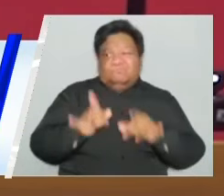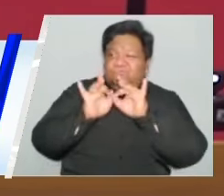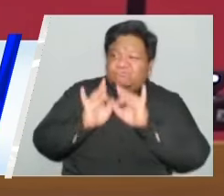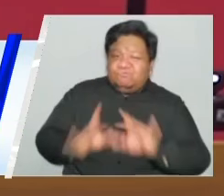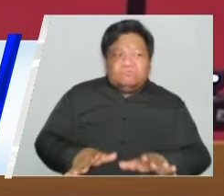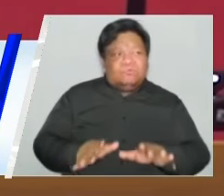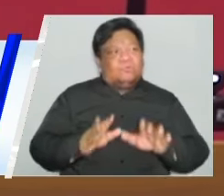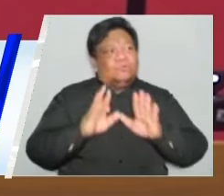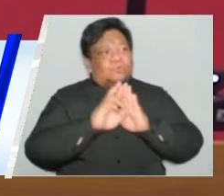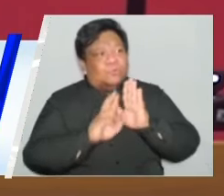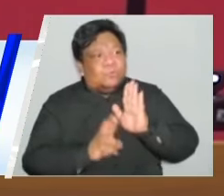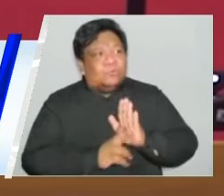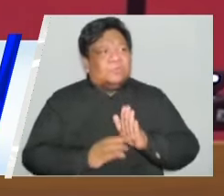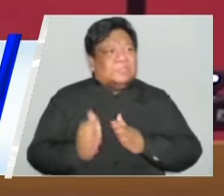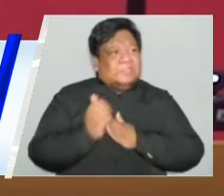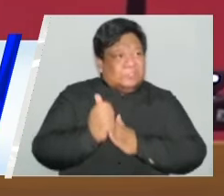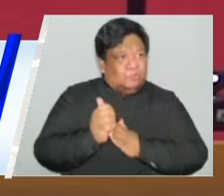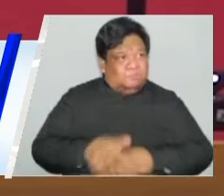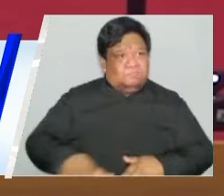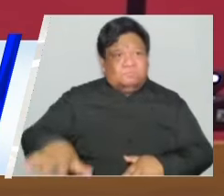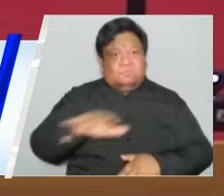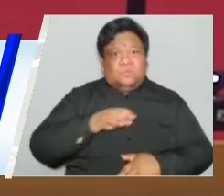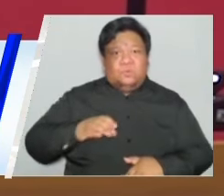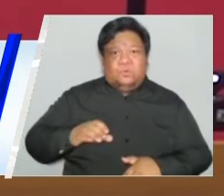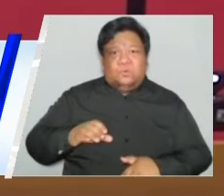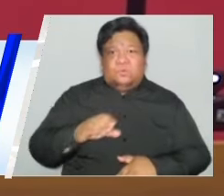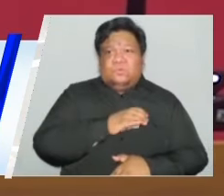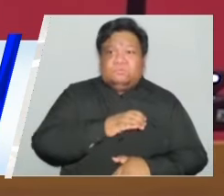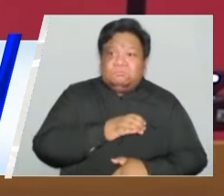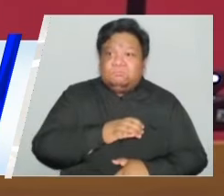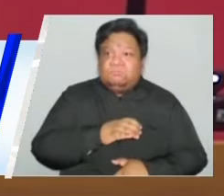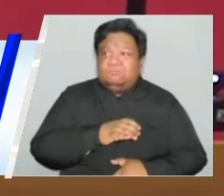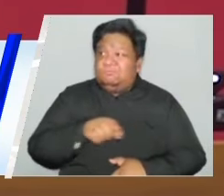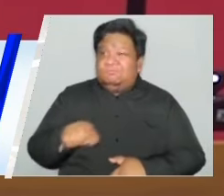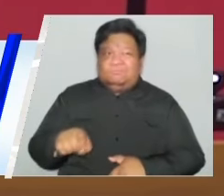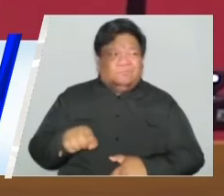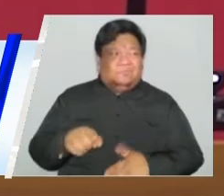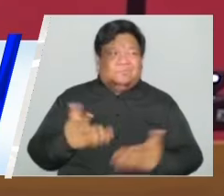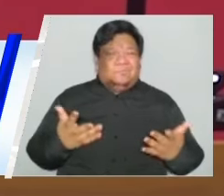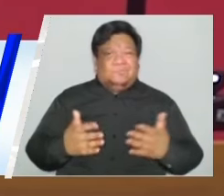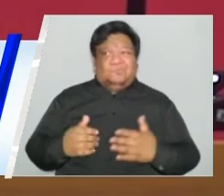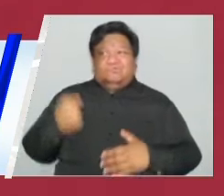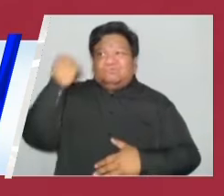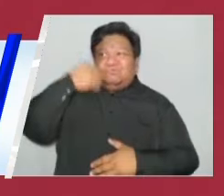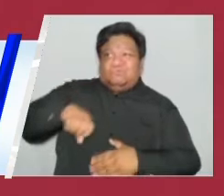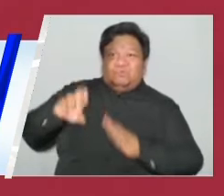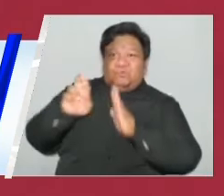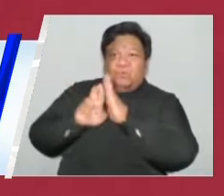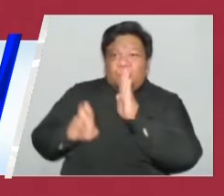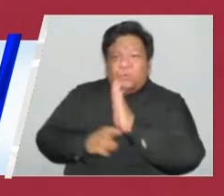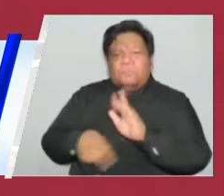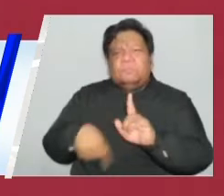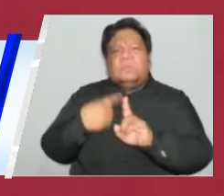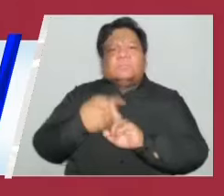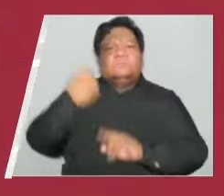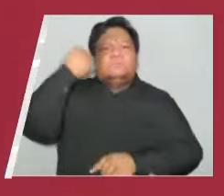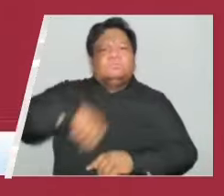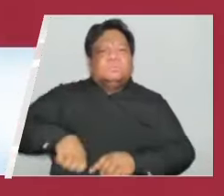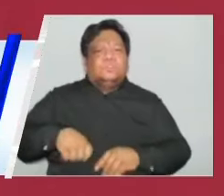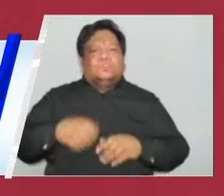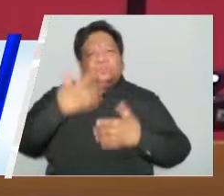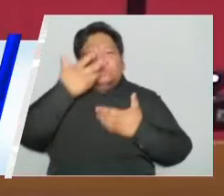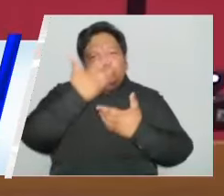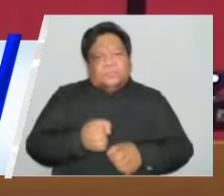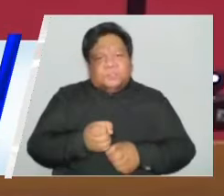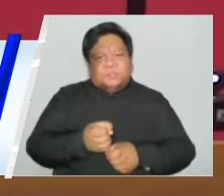this institution is not just a breach of rules, it is a breach of trust. Pagkatapos ng talumpati ni